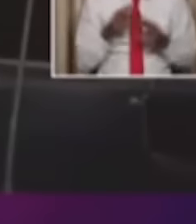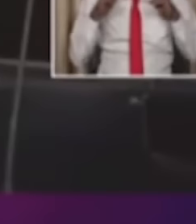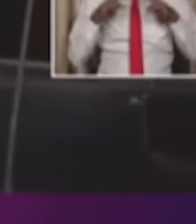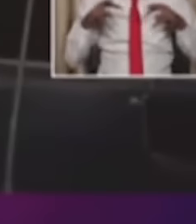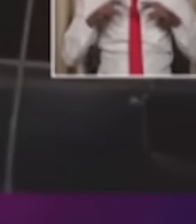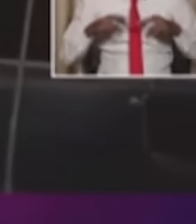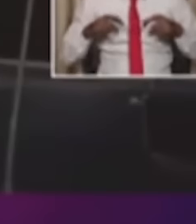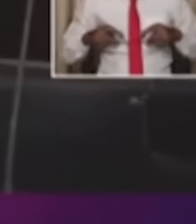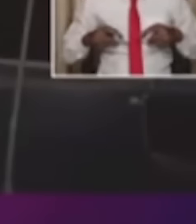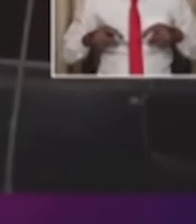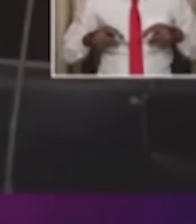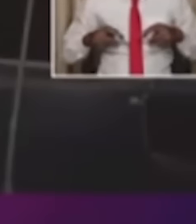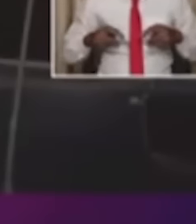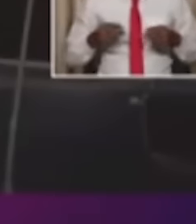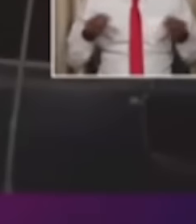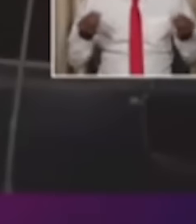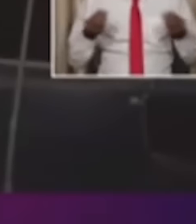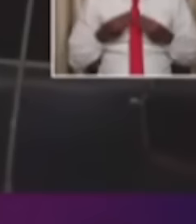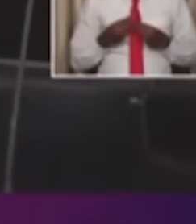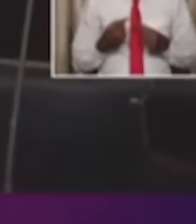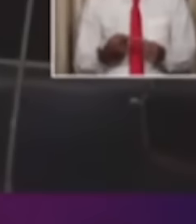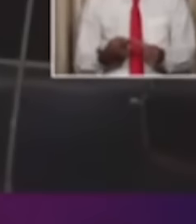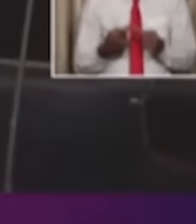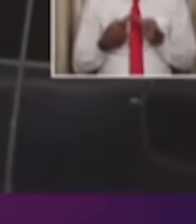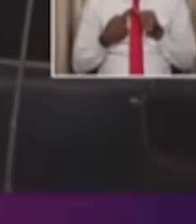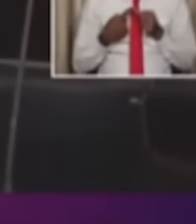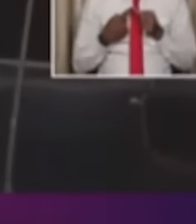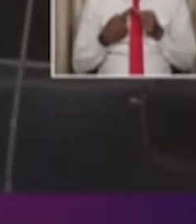වලින් ලැබෙන තියෙන උත්තරේ තමයි